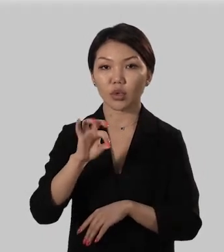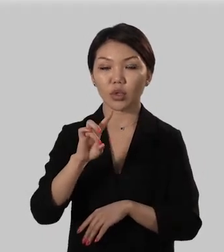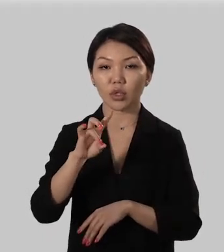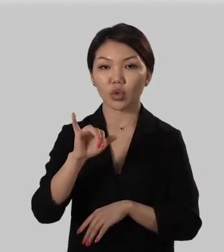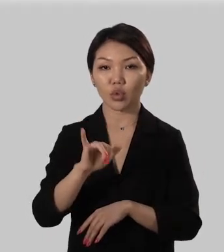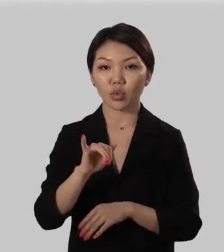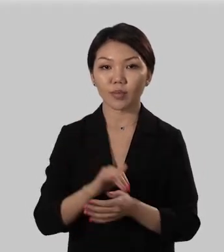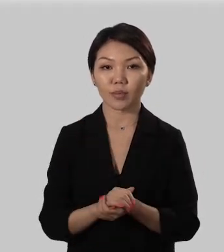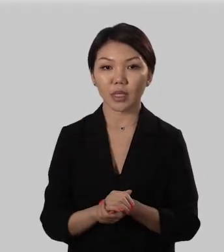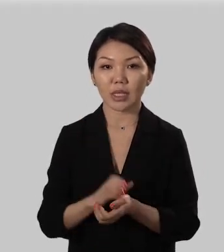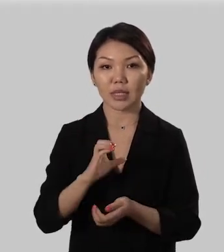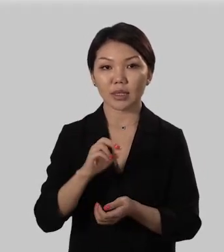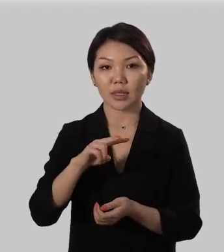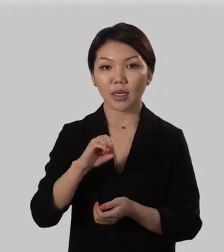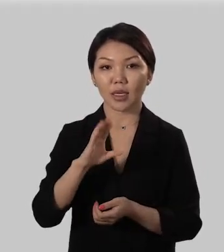слева